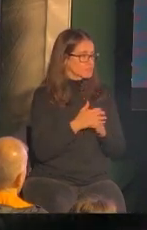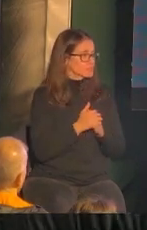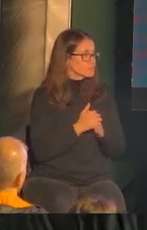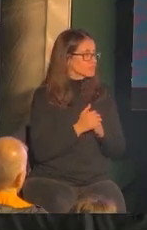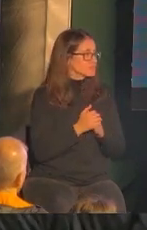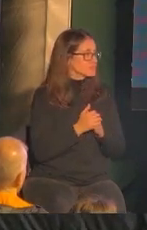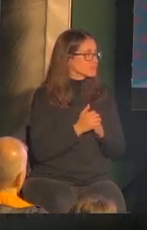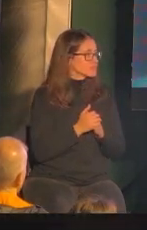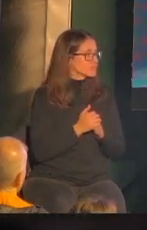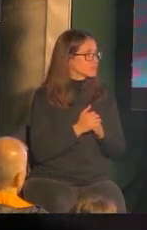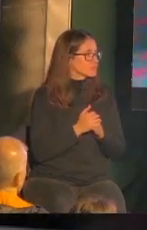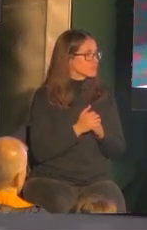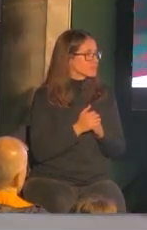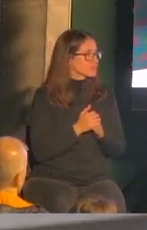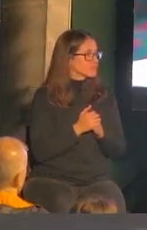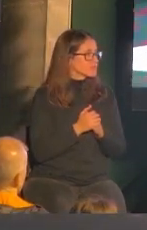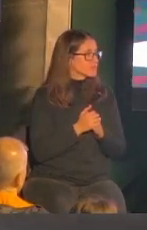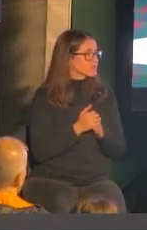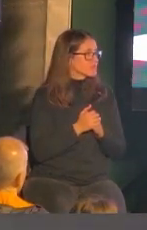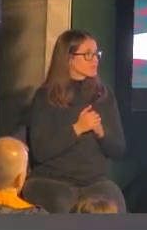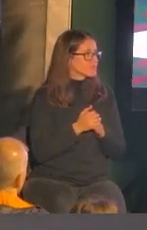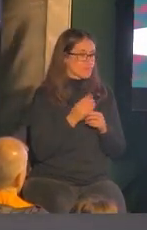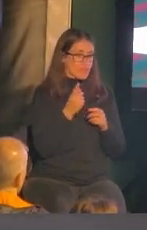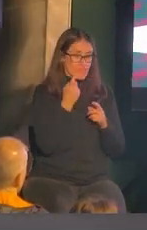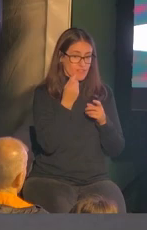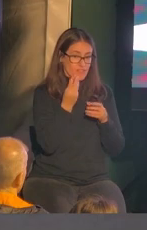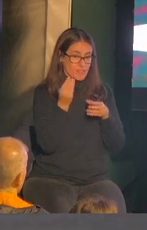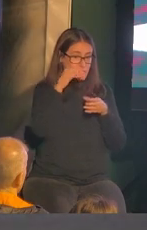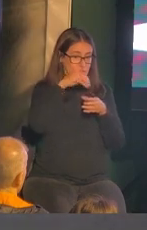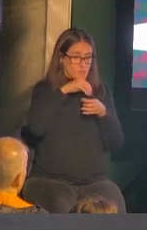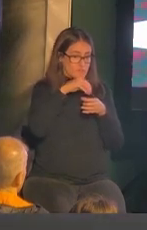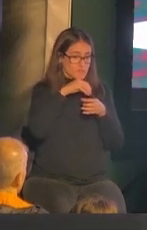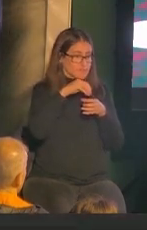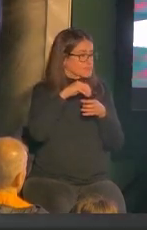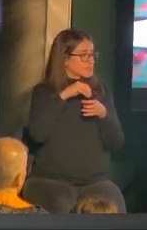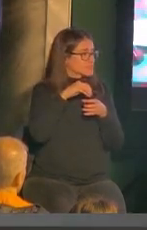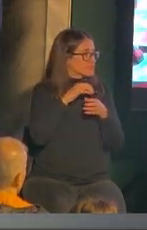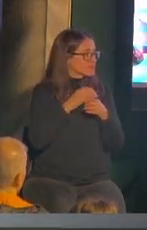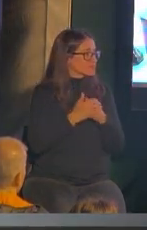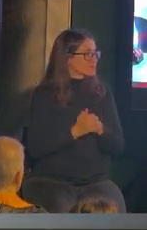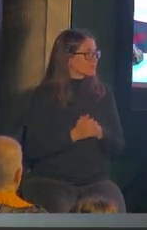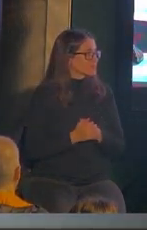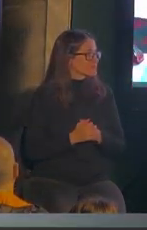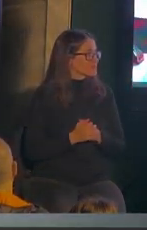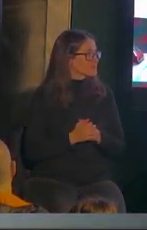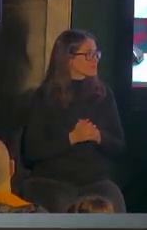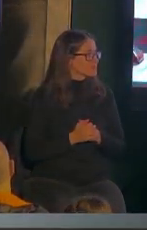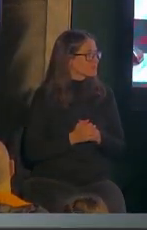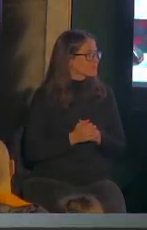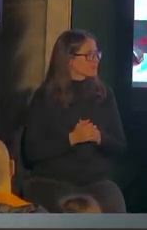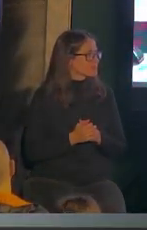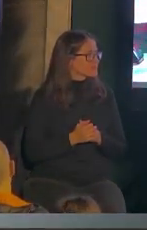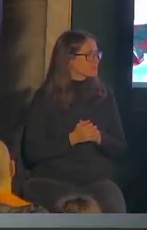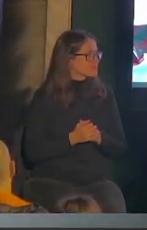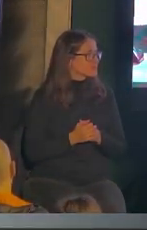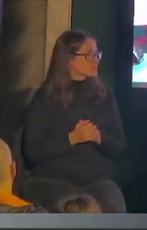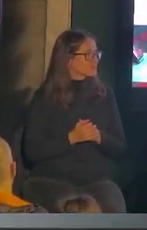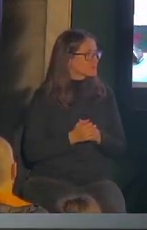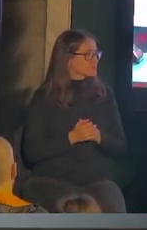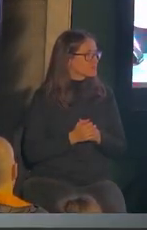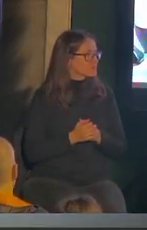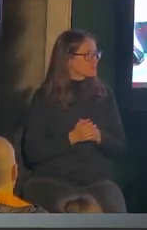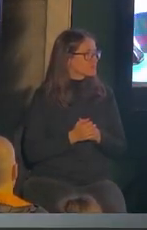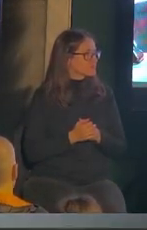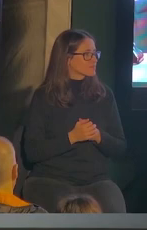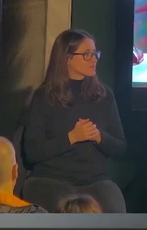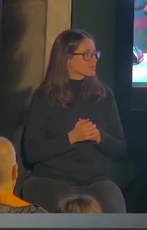banyar-lo. Acabarem ara amb la part superior, que és la boleta. El que farem és donar-li una mica d'escalfor.